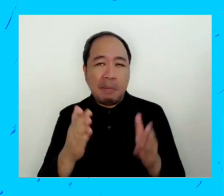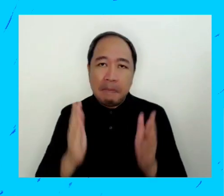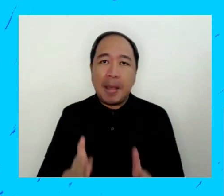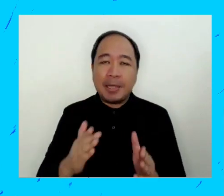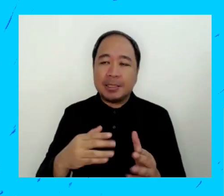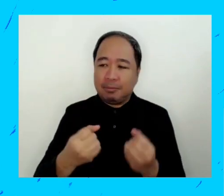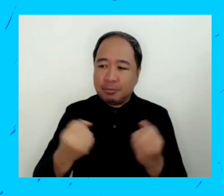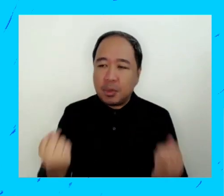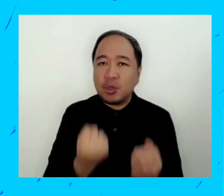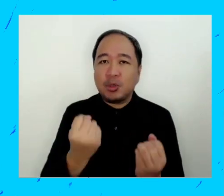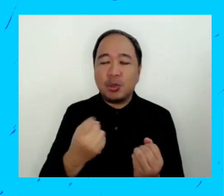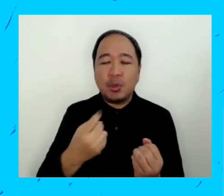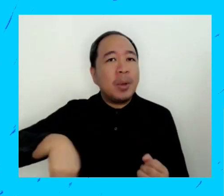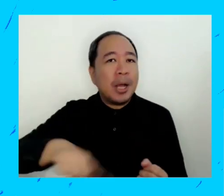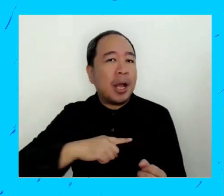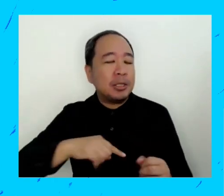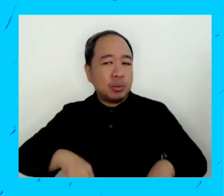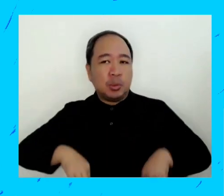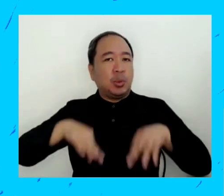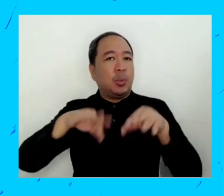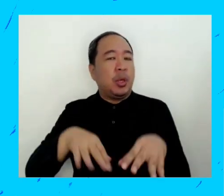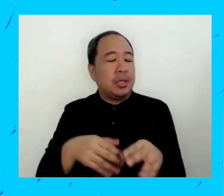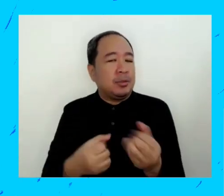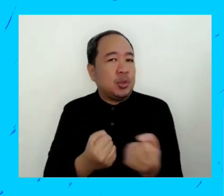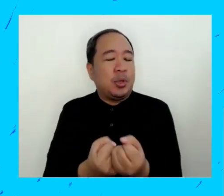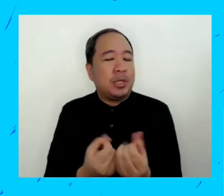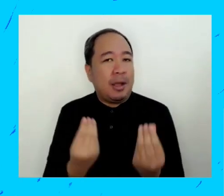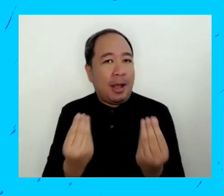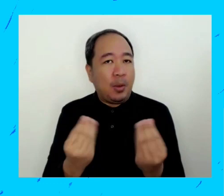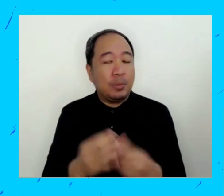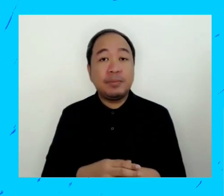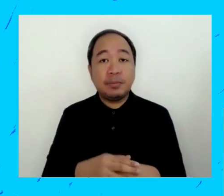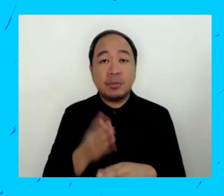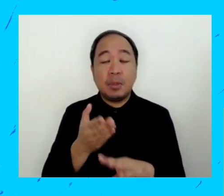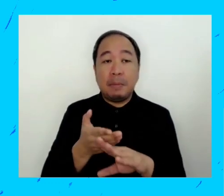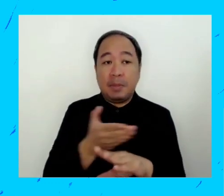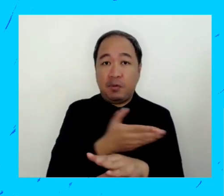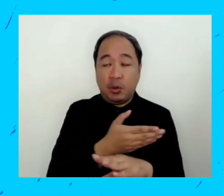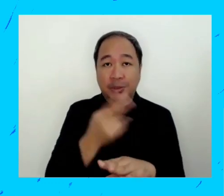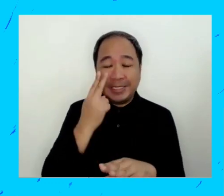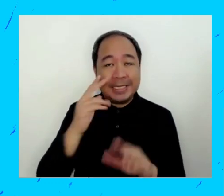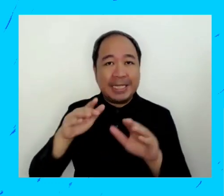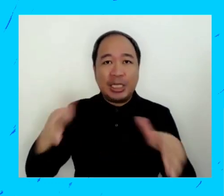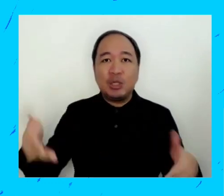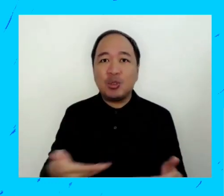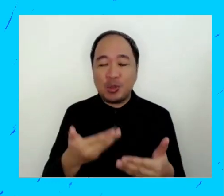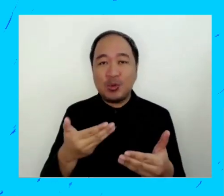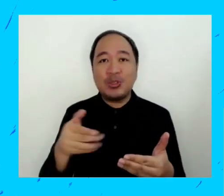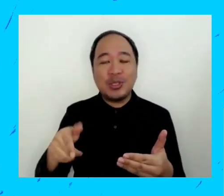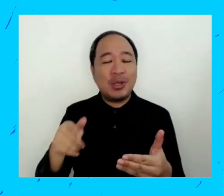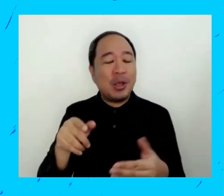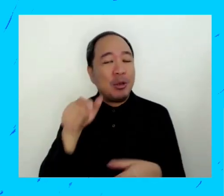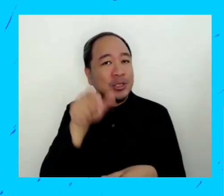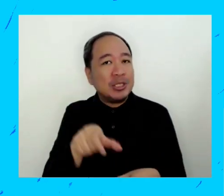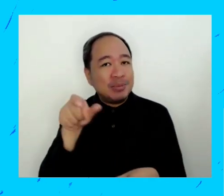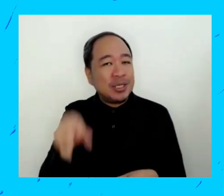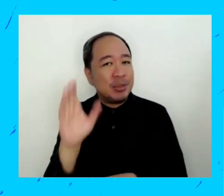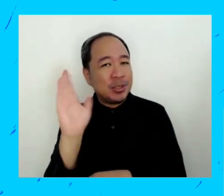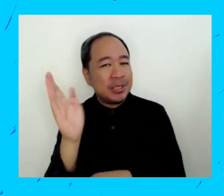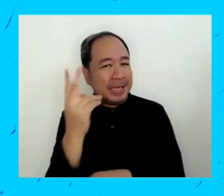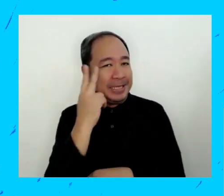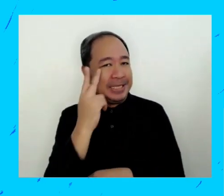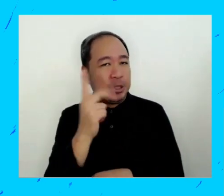ces informations et ce que nous pouvons faire pour aider les personnes. Alors, voyons qu'est-ce que